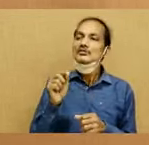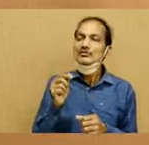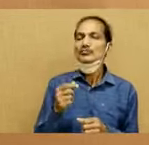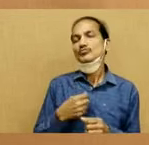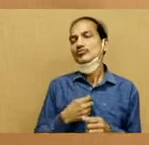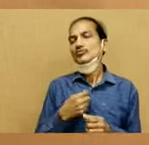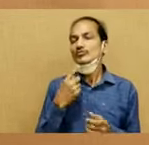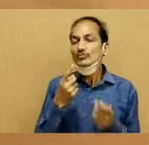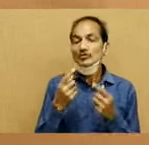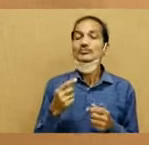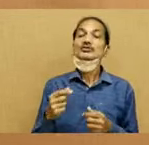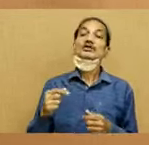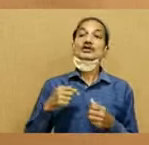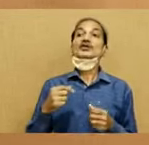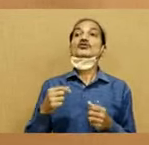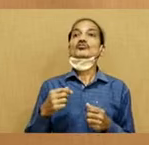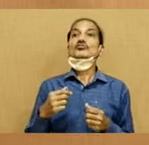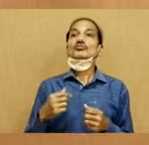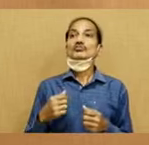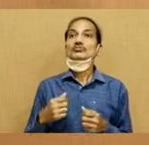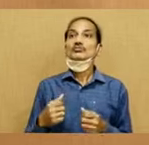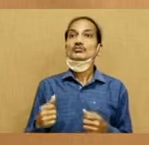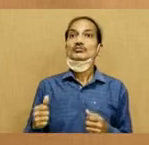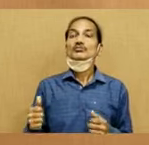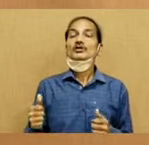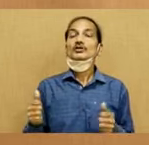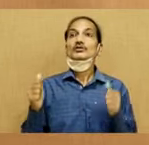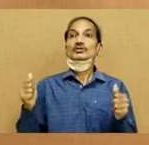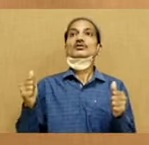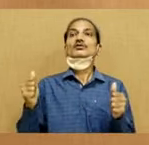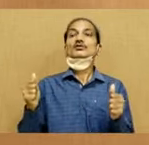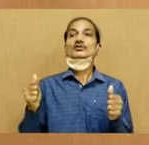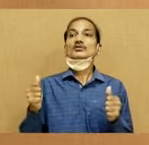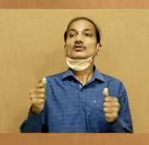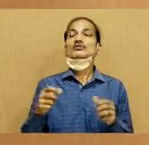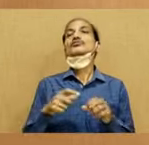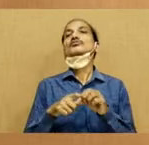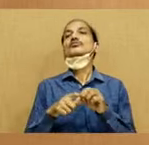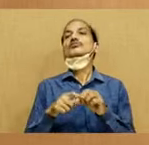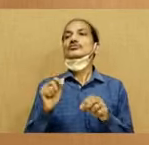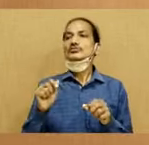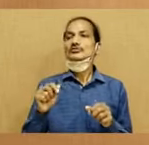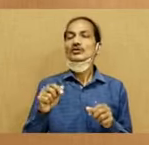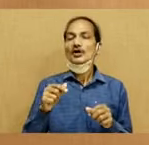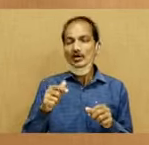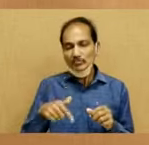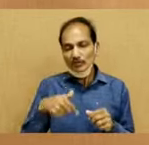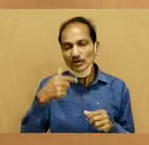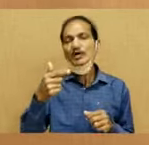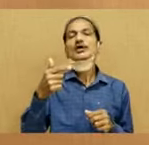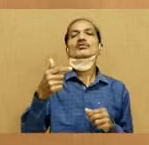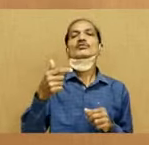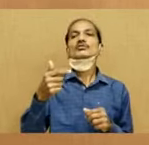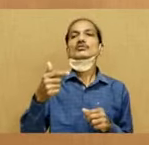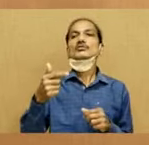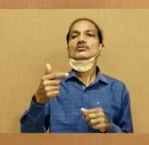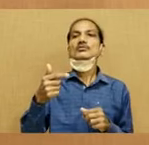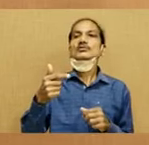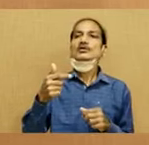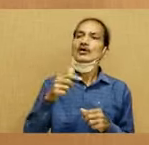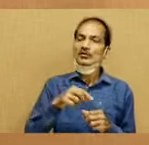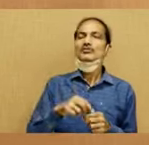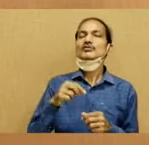ସକ୍ଷମତାର ପ୍ରଶ୍ନ ଉଠୁଛି, ଆମେ କେତେଟା ସକ୍ଷମ ଏବଂ ଆଗକୁ କେତେଟା ସକ୍ଷମ ହୋଇପାରିବୁ ବୋଲି ଆତ୍ମବିଶ୍ୱାସ ଅଛି ଆମର।